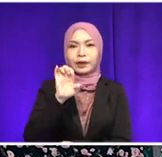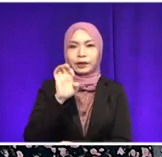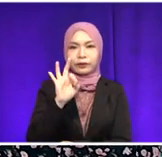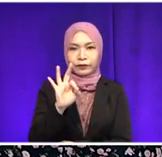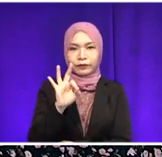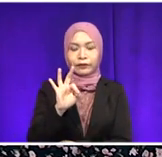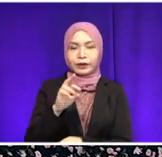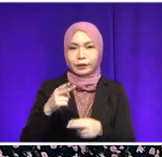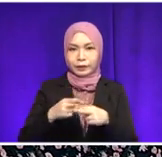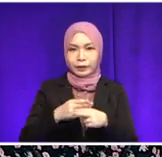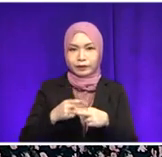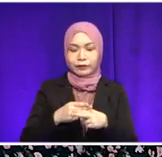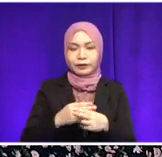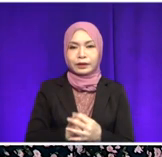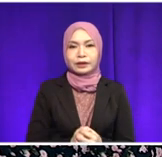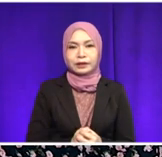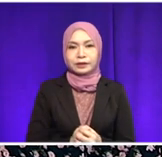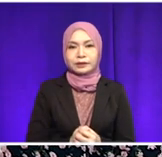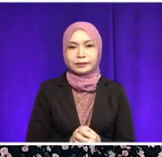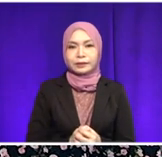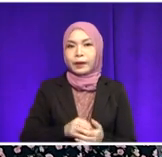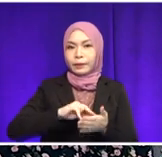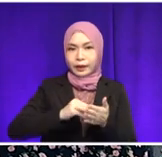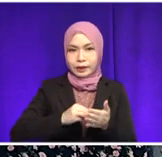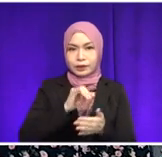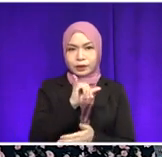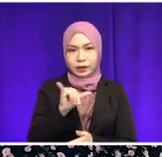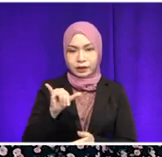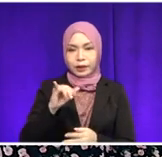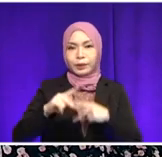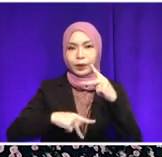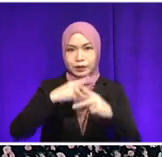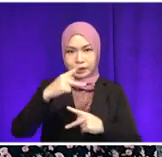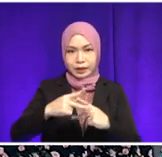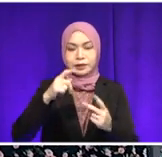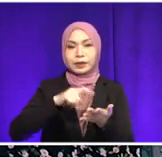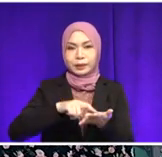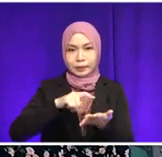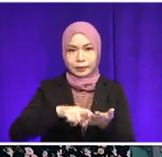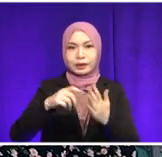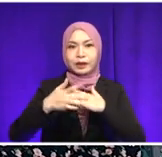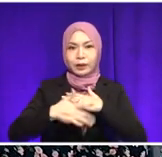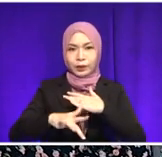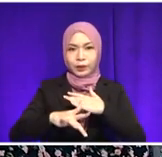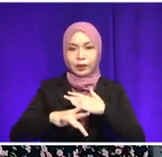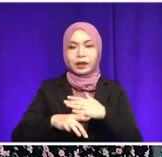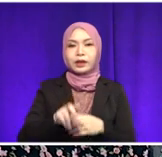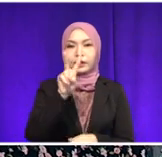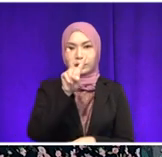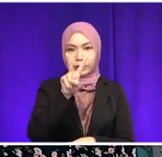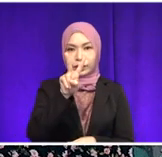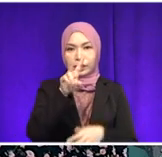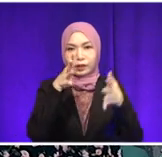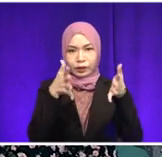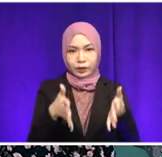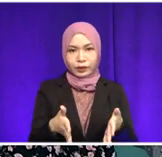Project brief Oke jadi Project brief sebenarnya adalah proses perbincangan awal antara dua pihak yaitu pengurus